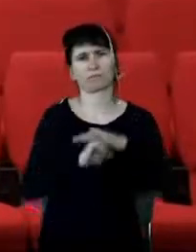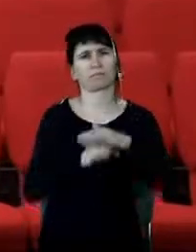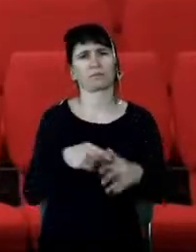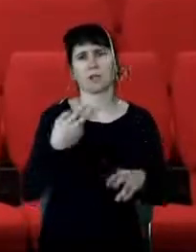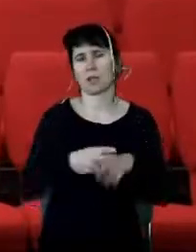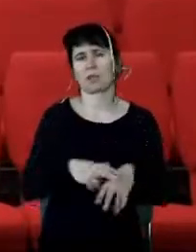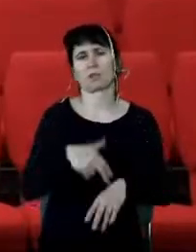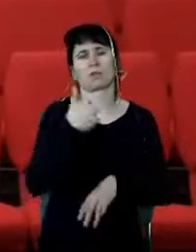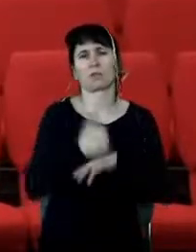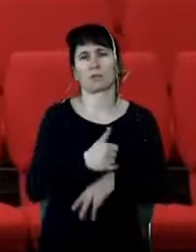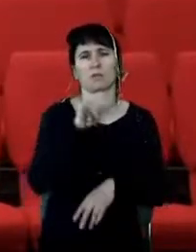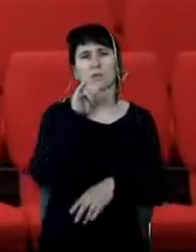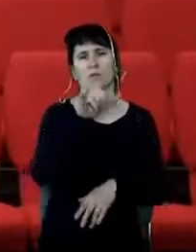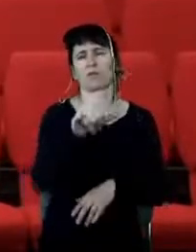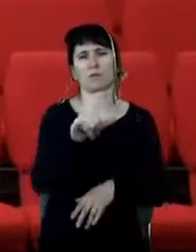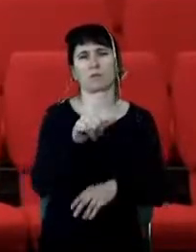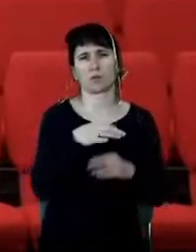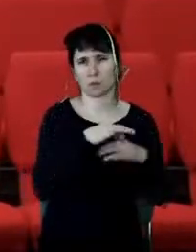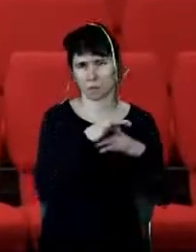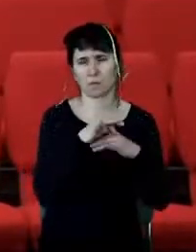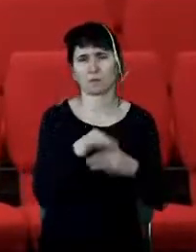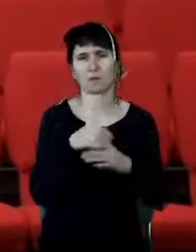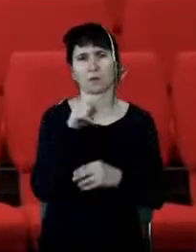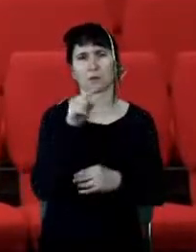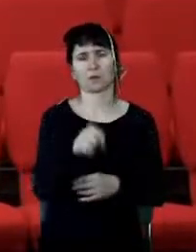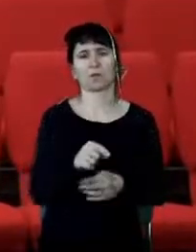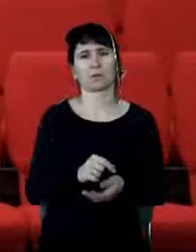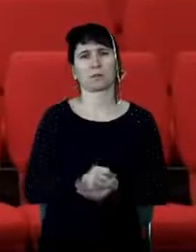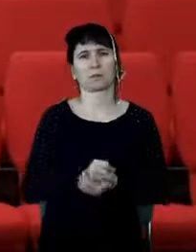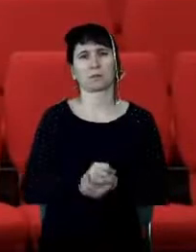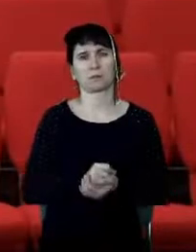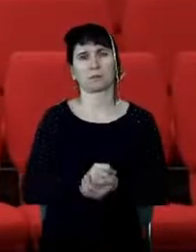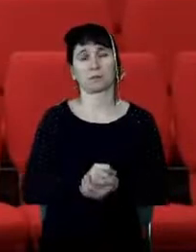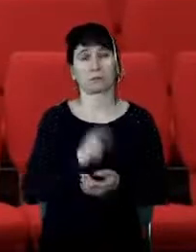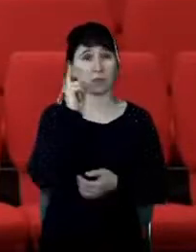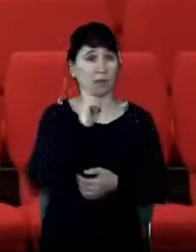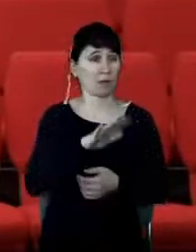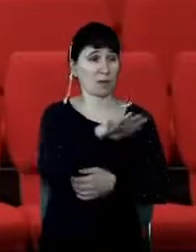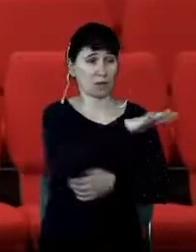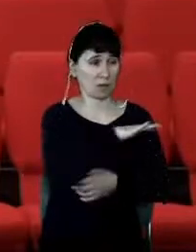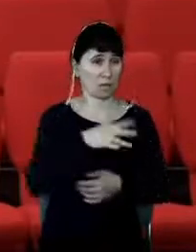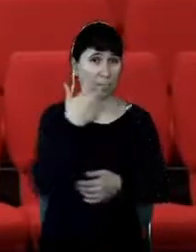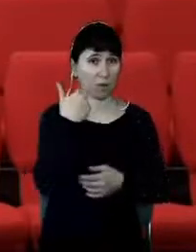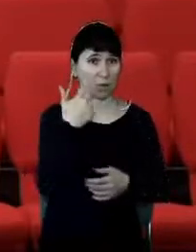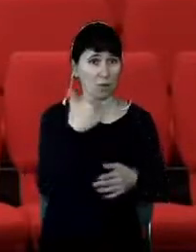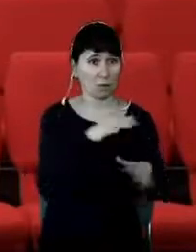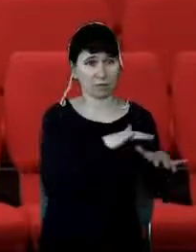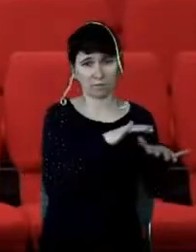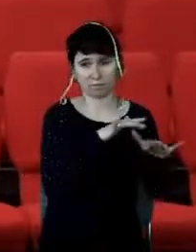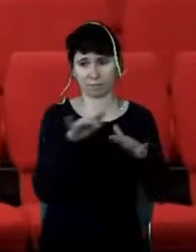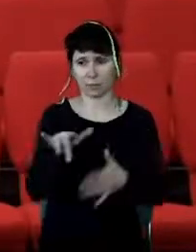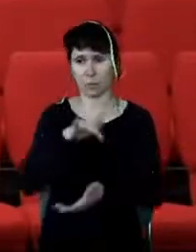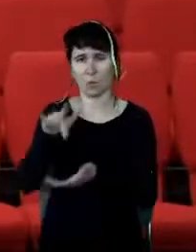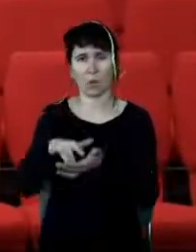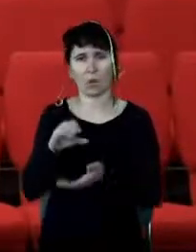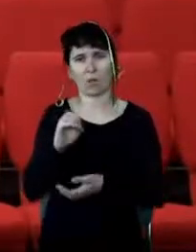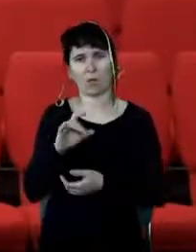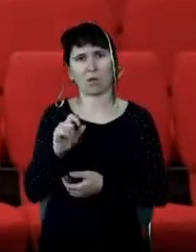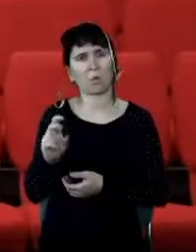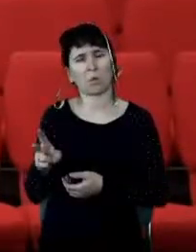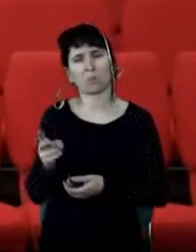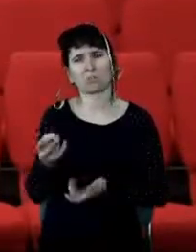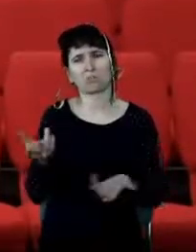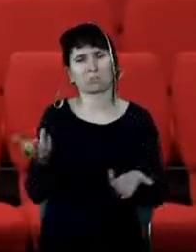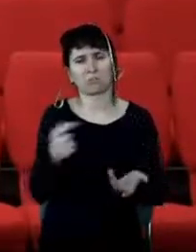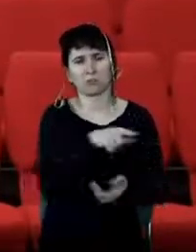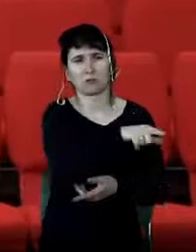бути передовим. І євреї, коли підійшли до Єрихону, Це було